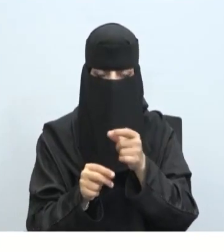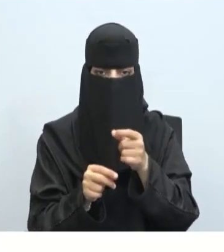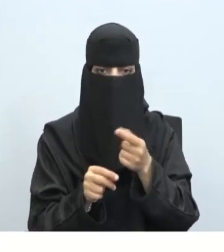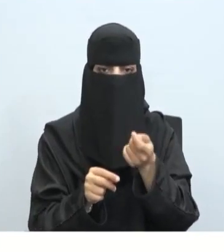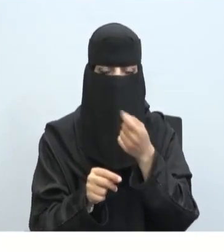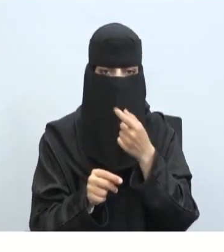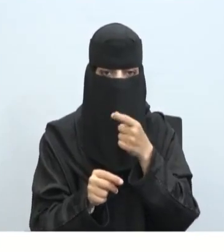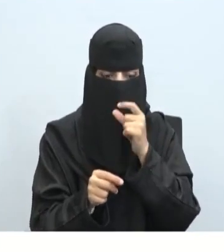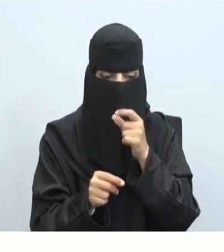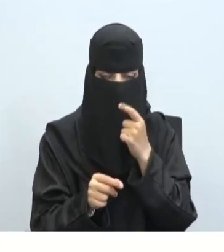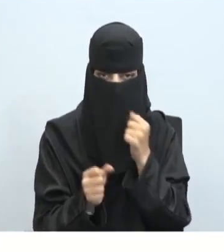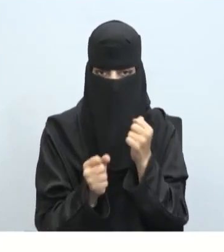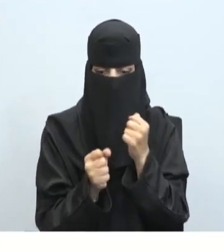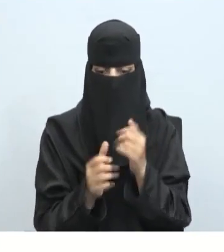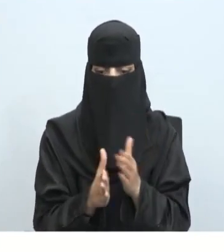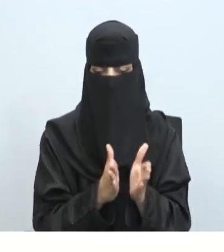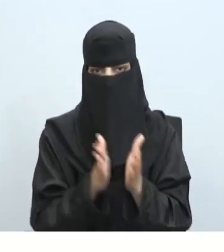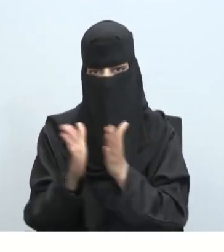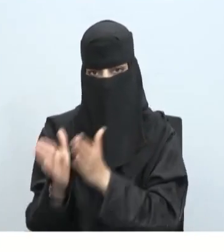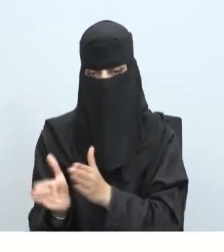الادويه المره